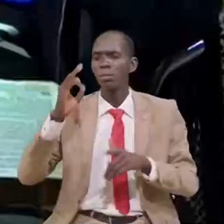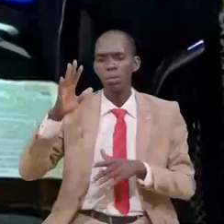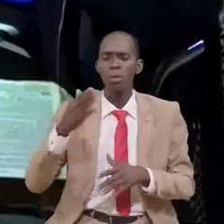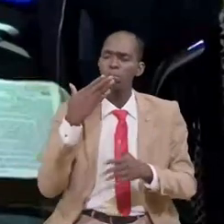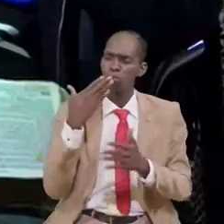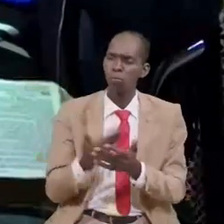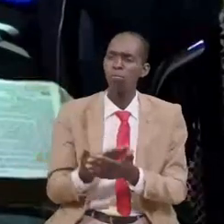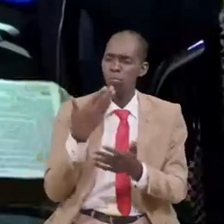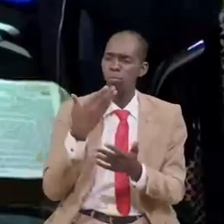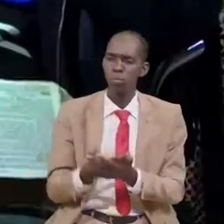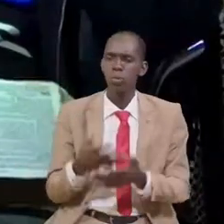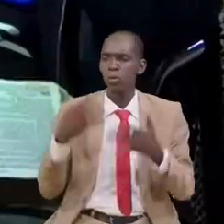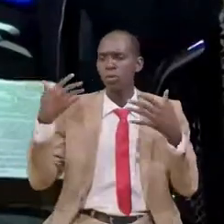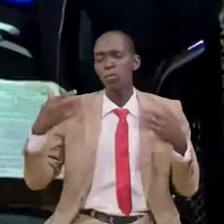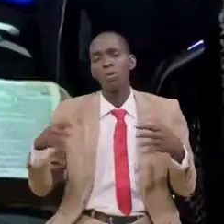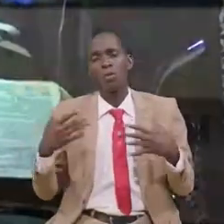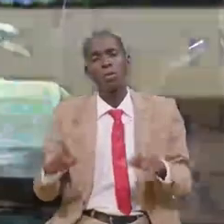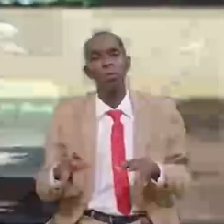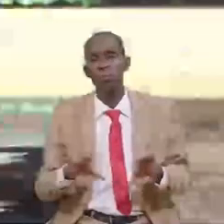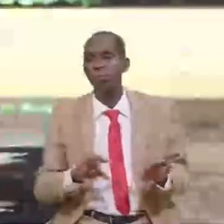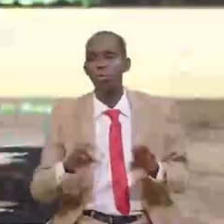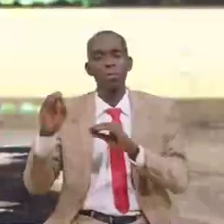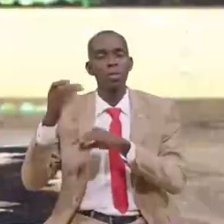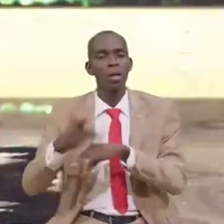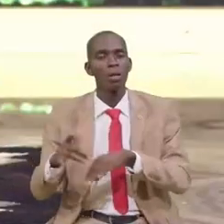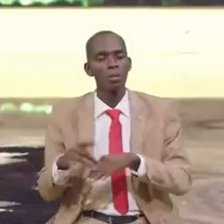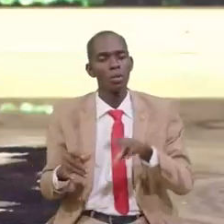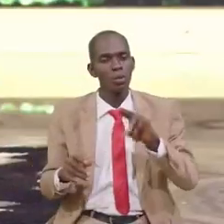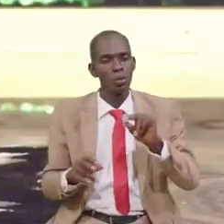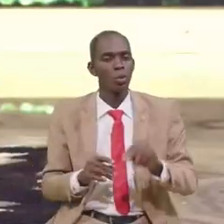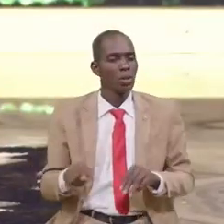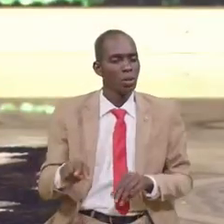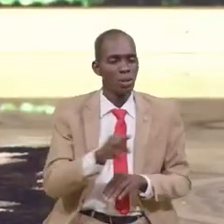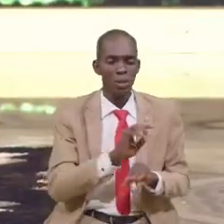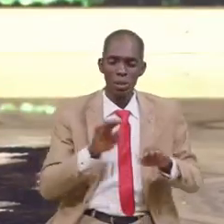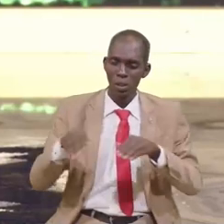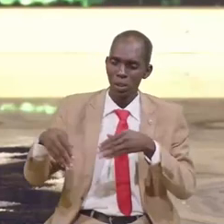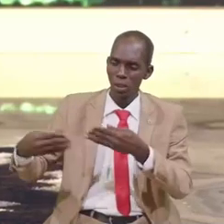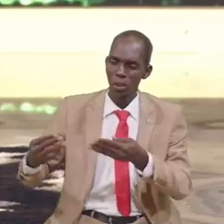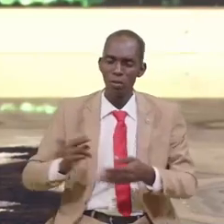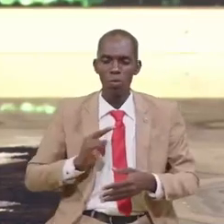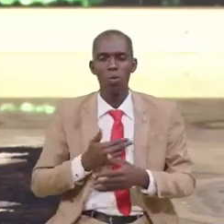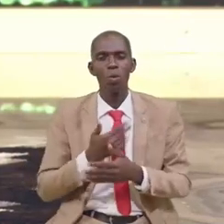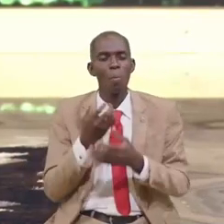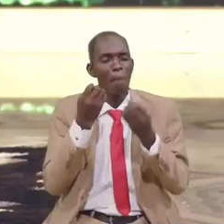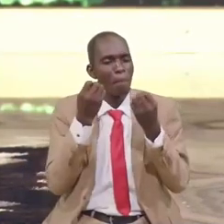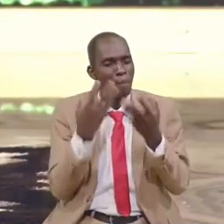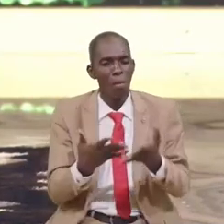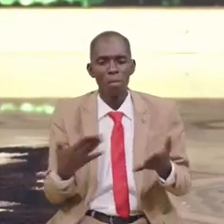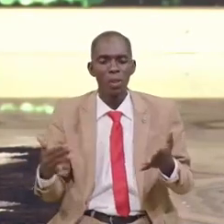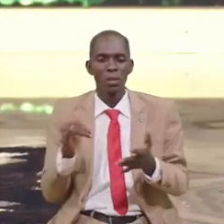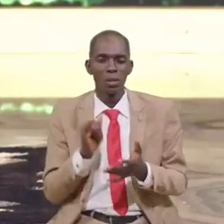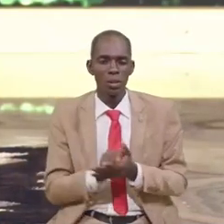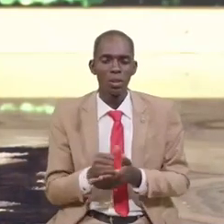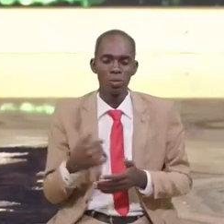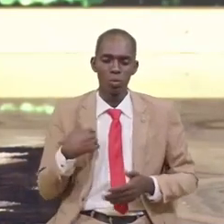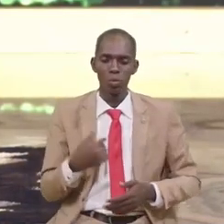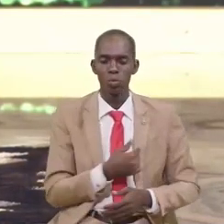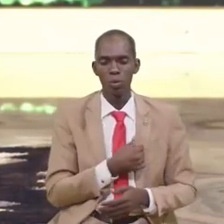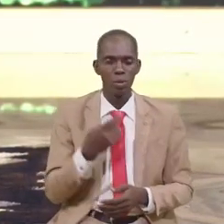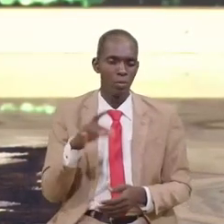Non, ils nous ont rendu de grands honneurs et à notre départ, on nous fournit les choses dont nous avions